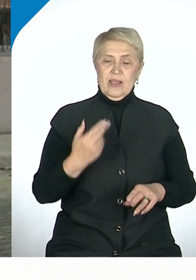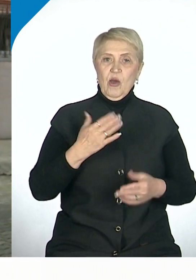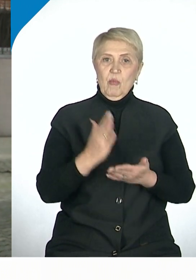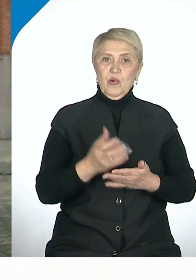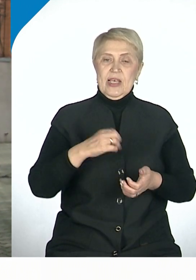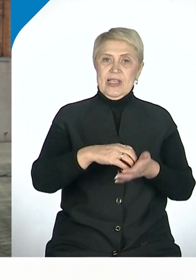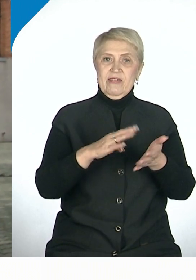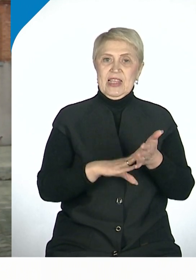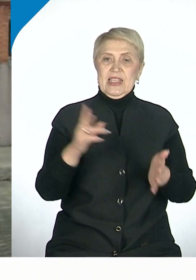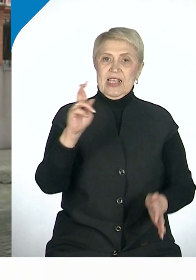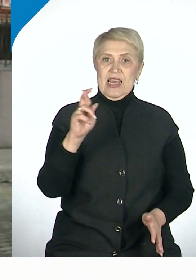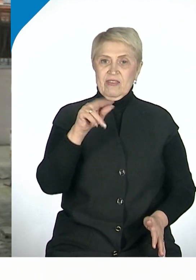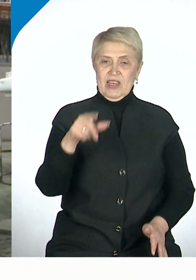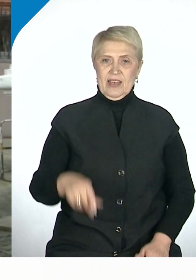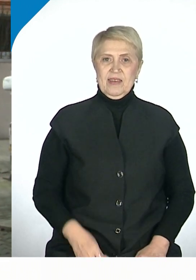января?